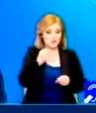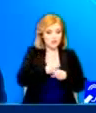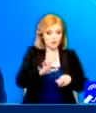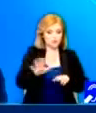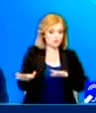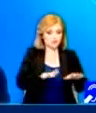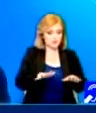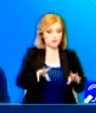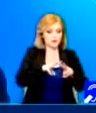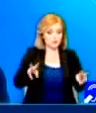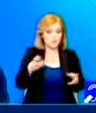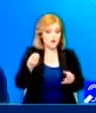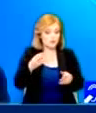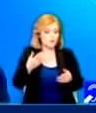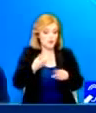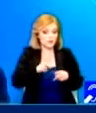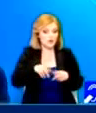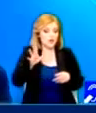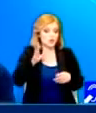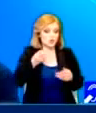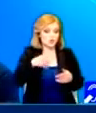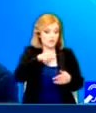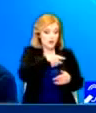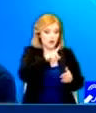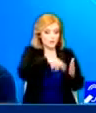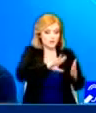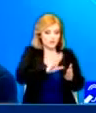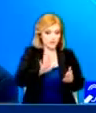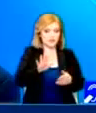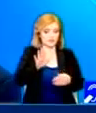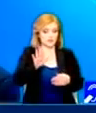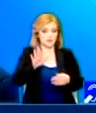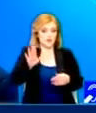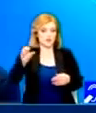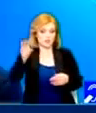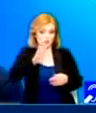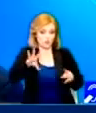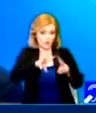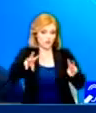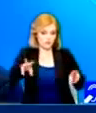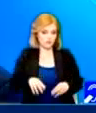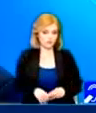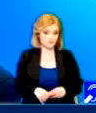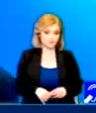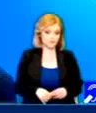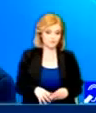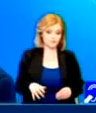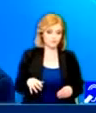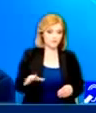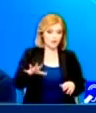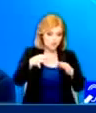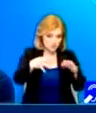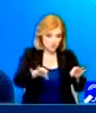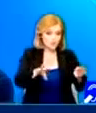de neîncredere către partenerii internaționale ai Republicii Moldova. Păi au avut loc alegeri, dați, domnule, drumul la Parlament,